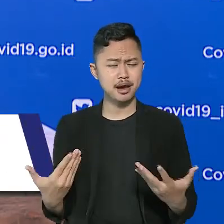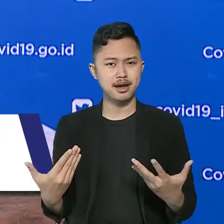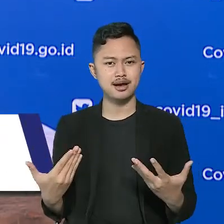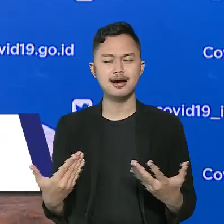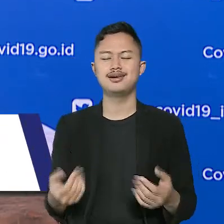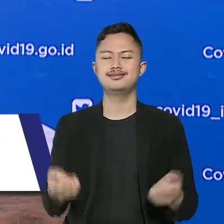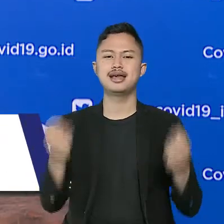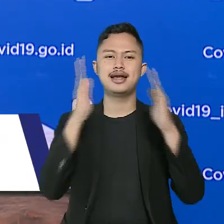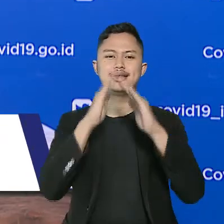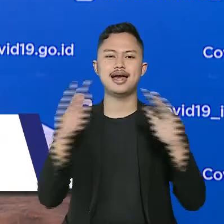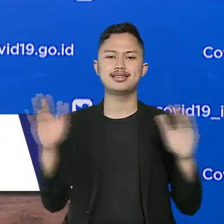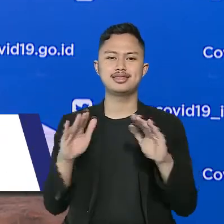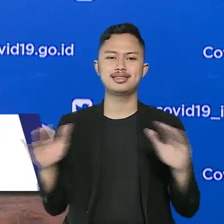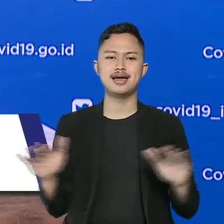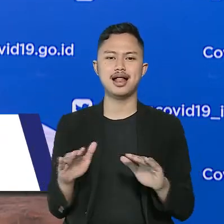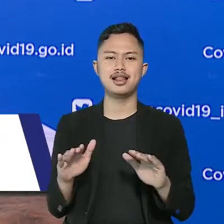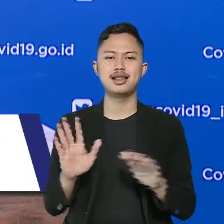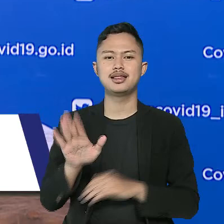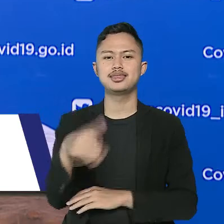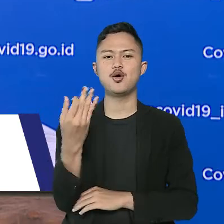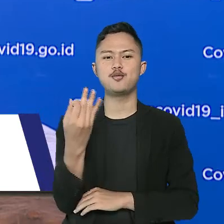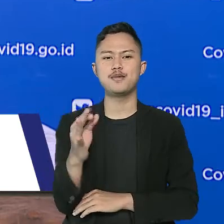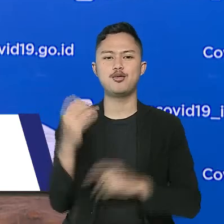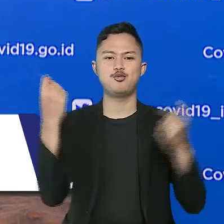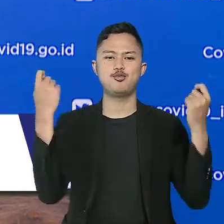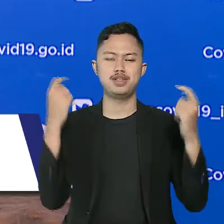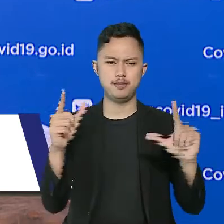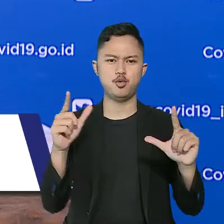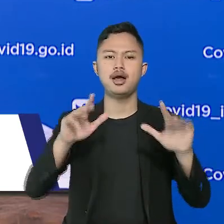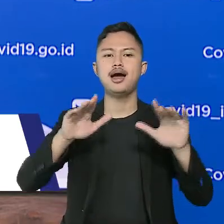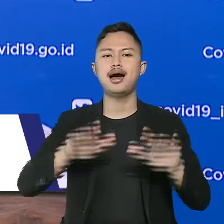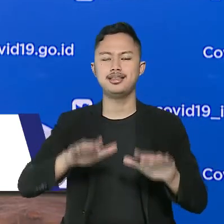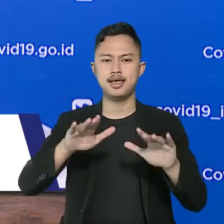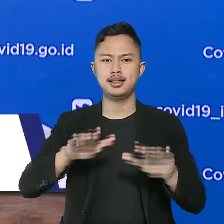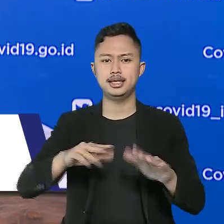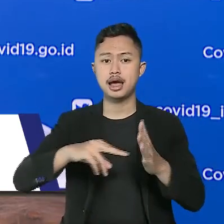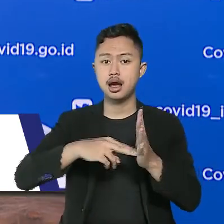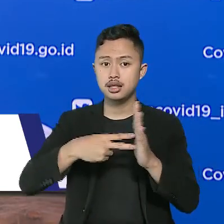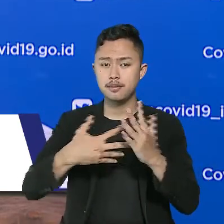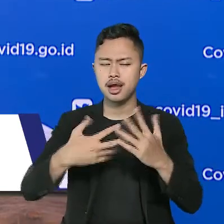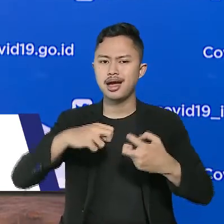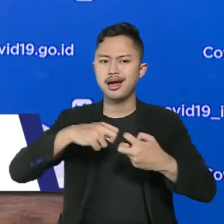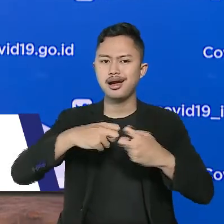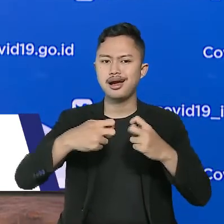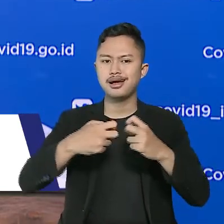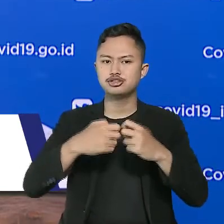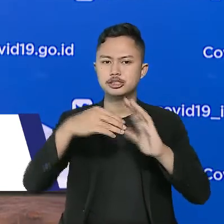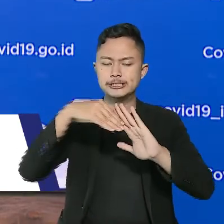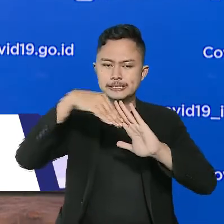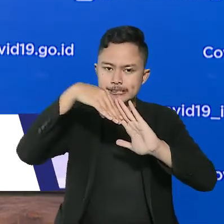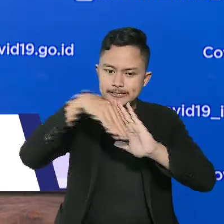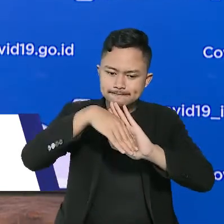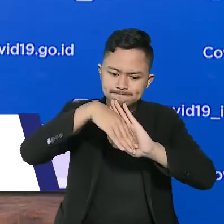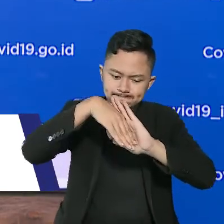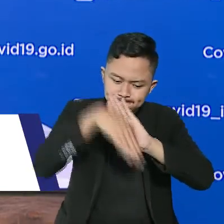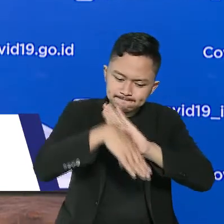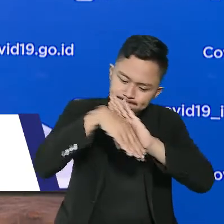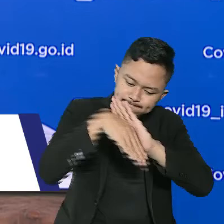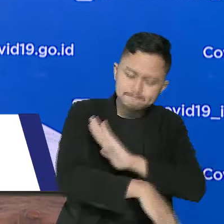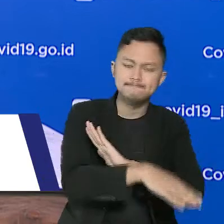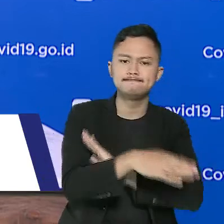Natal dan Tahun Baru. Untuk itu, kondisi kasus harus terus dipertahankan tetap rendah dan